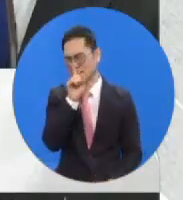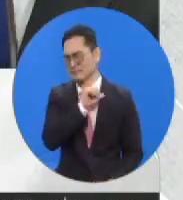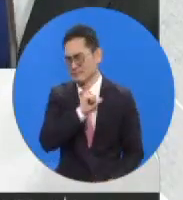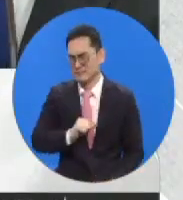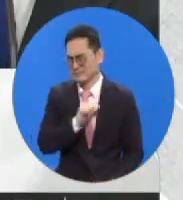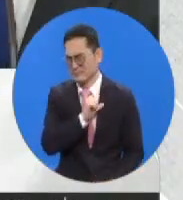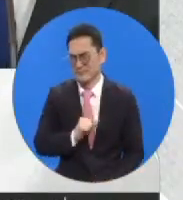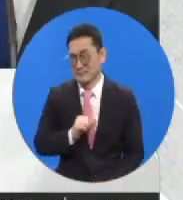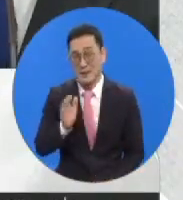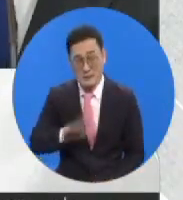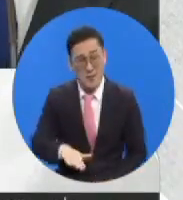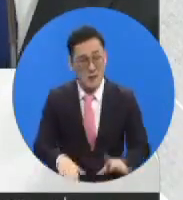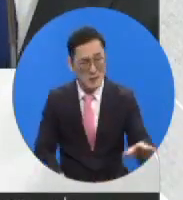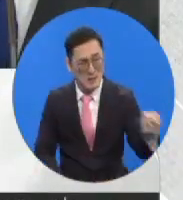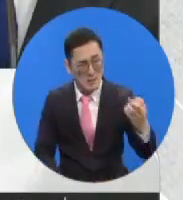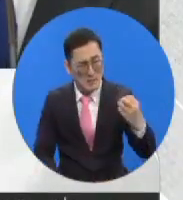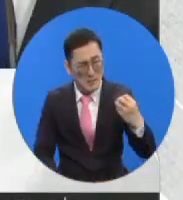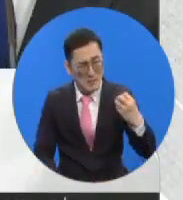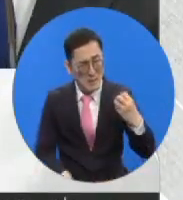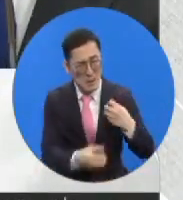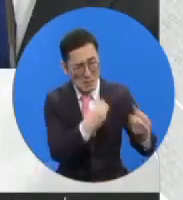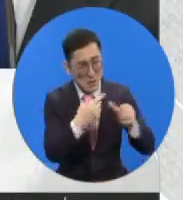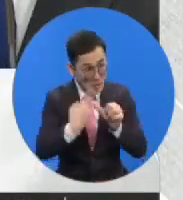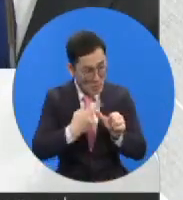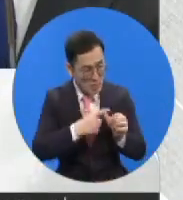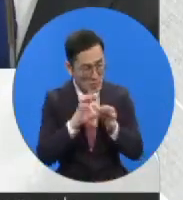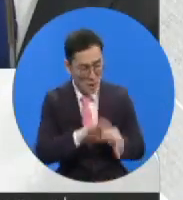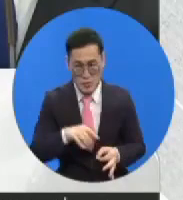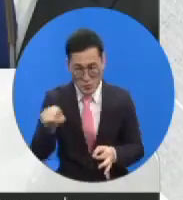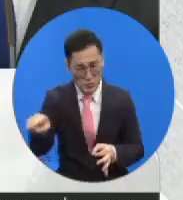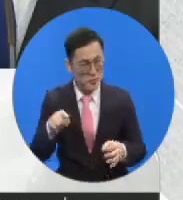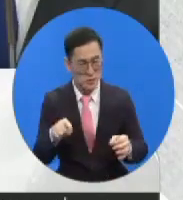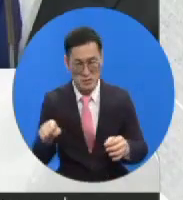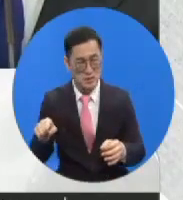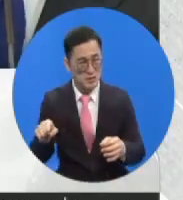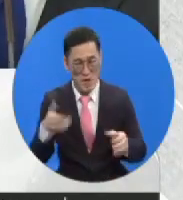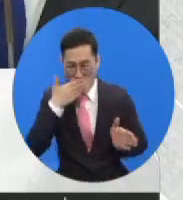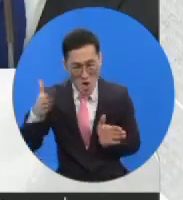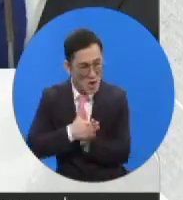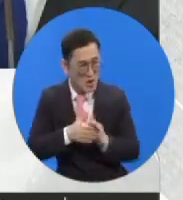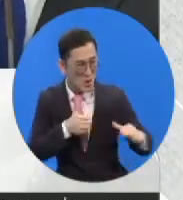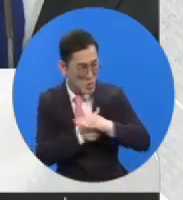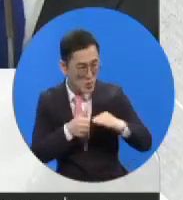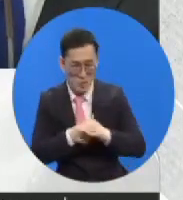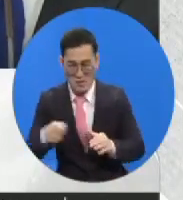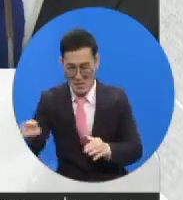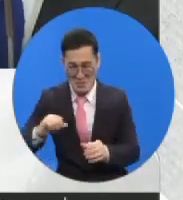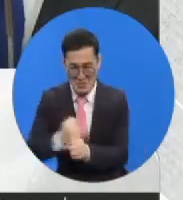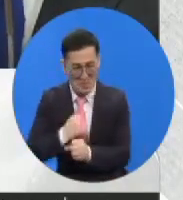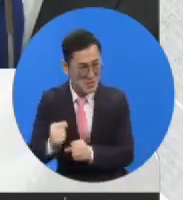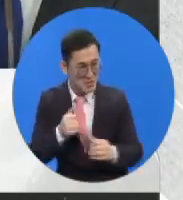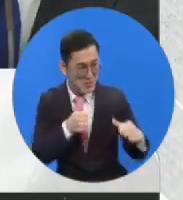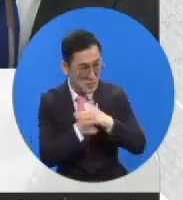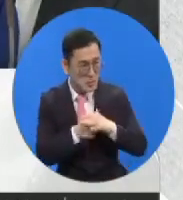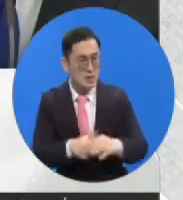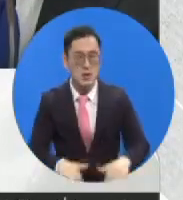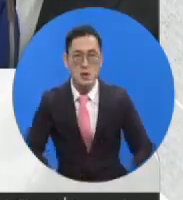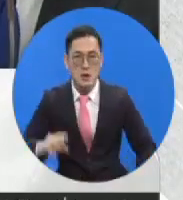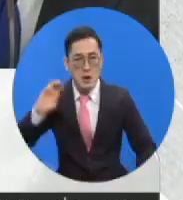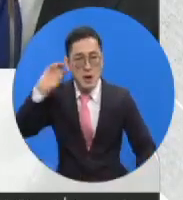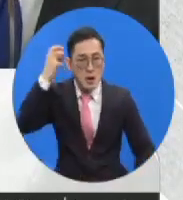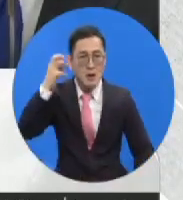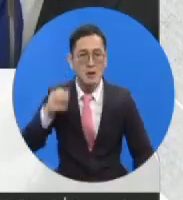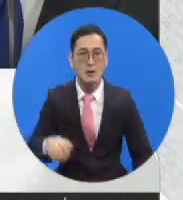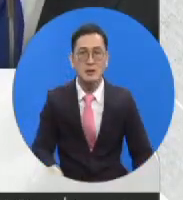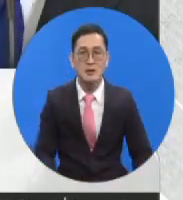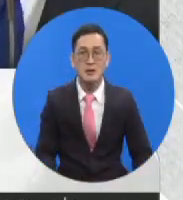정확하게 그 얘기를 하고 싶었던 거죠. 뭐라도 나온 게 있으니까. 한동훈 검사장 기소하기 위해서 얼마나 많은 노력을 했습니까? 독직폭행을